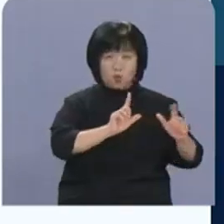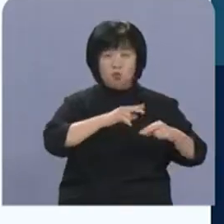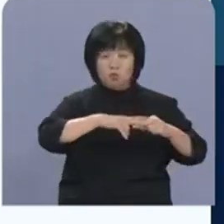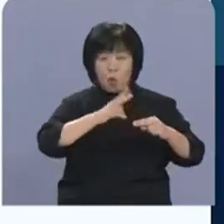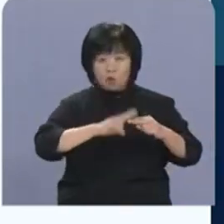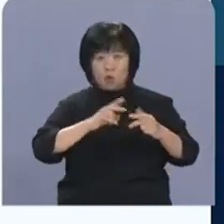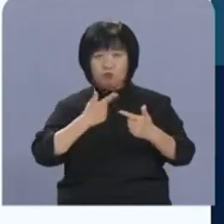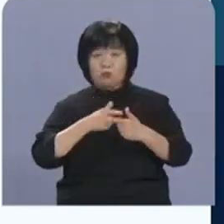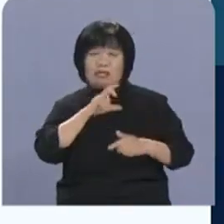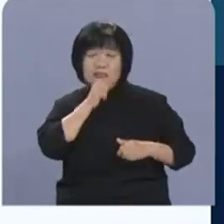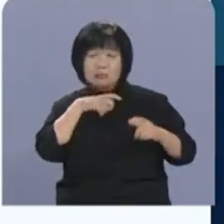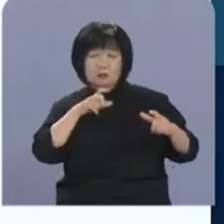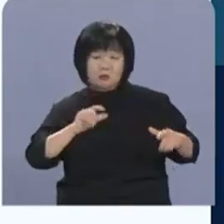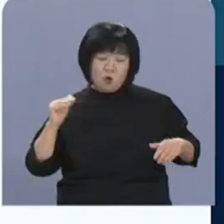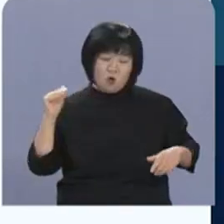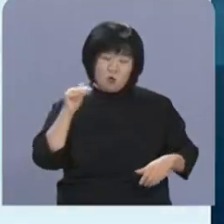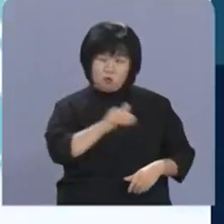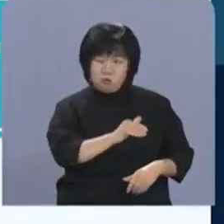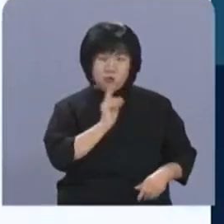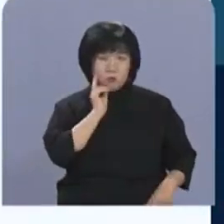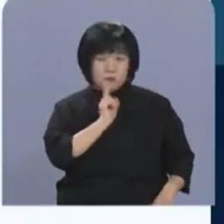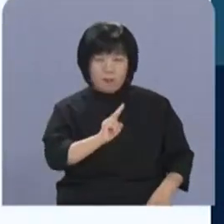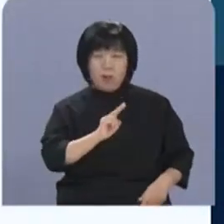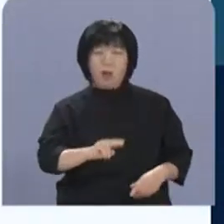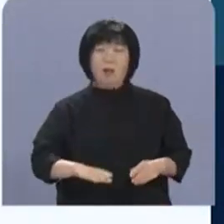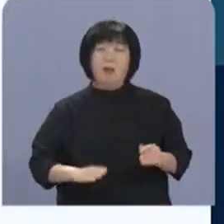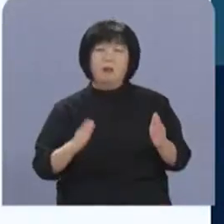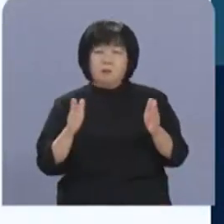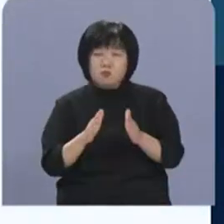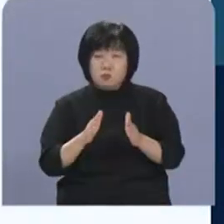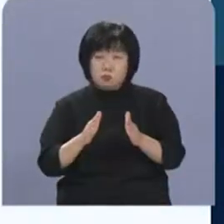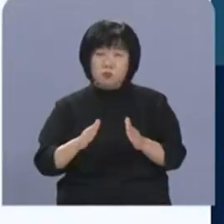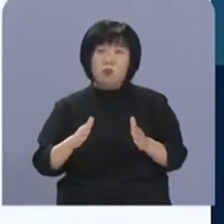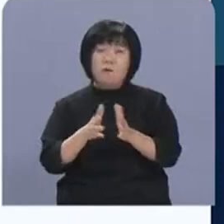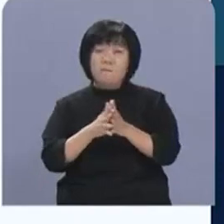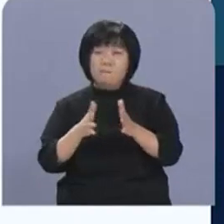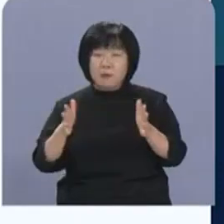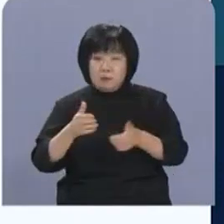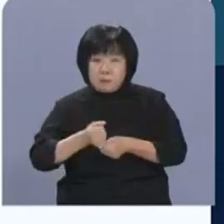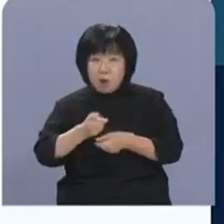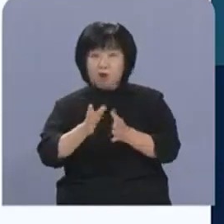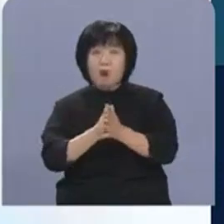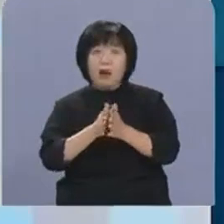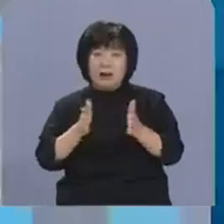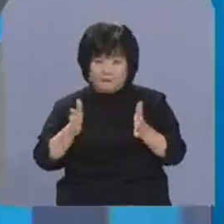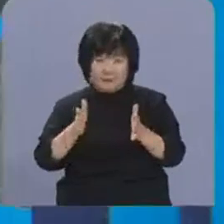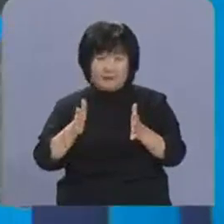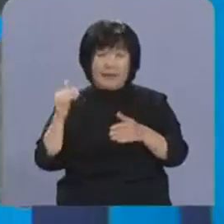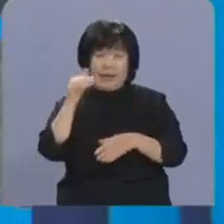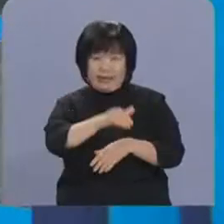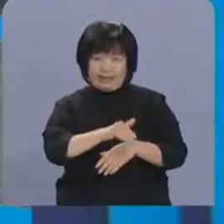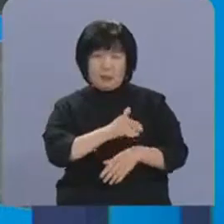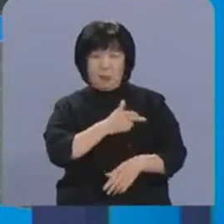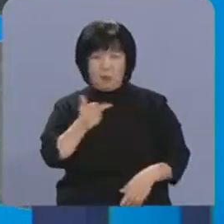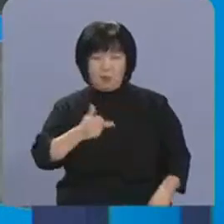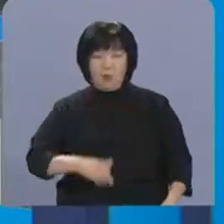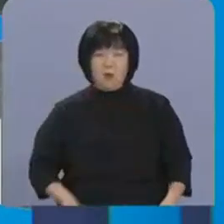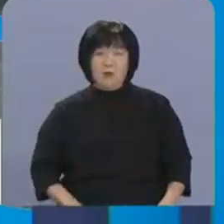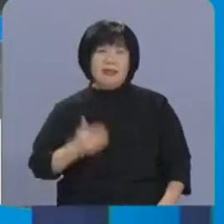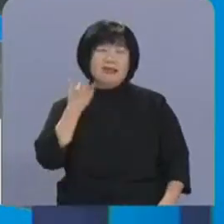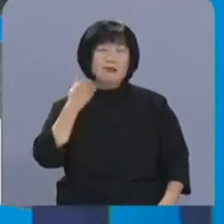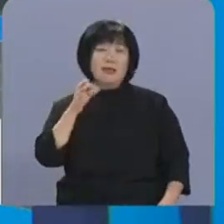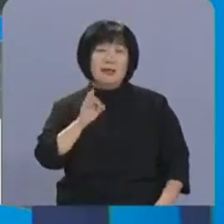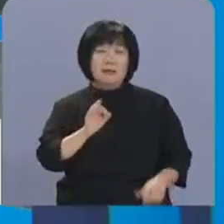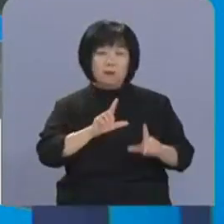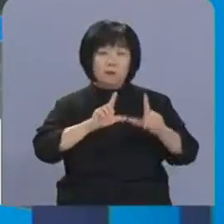부산진구가 더 많이 떨어졌는데 중소형 평수의 구축 아파트 하락세가 컸습니다 또 전셋값도